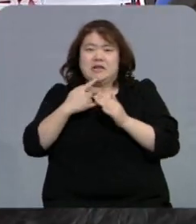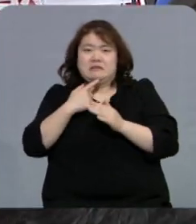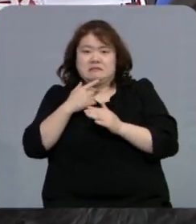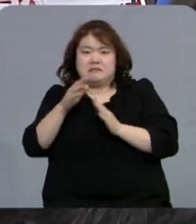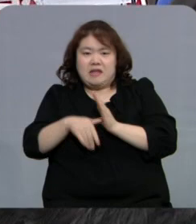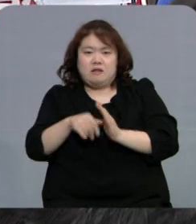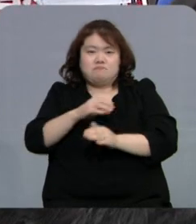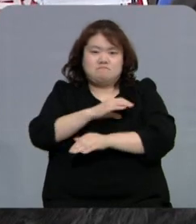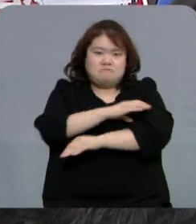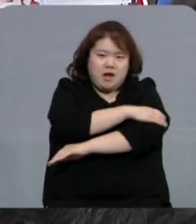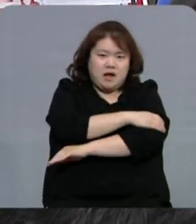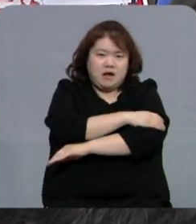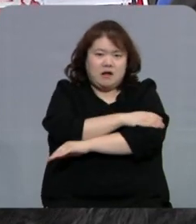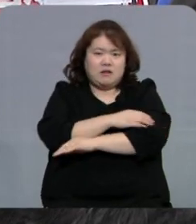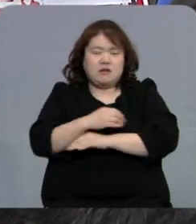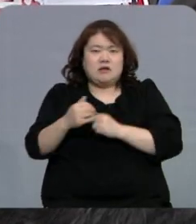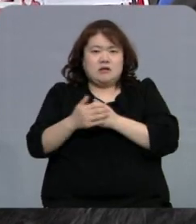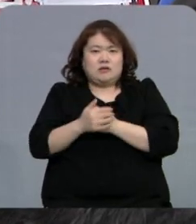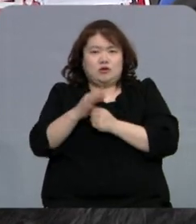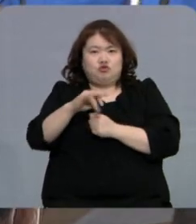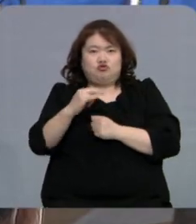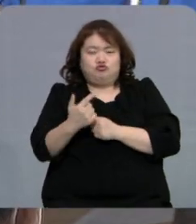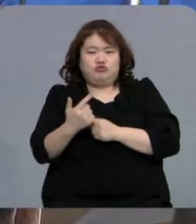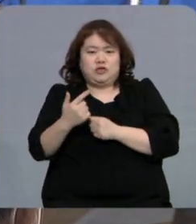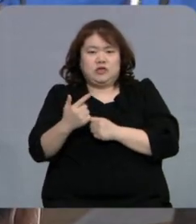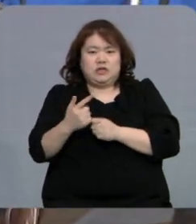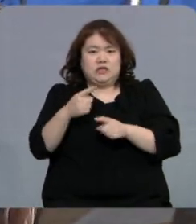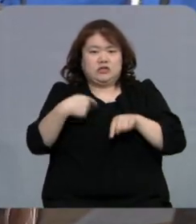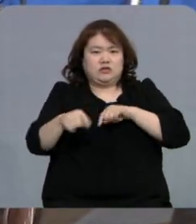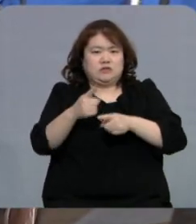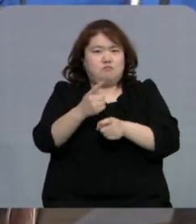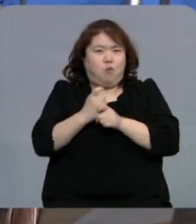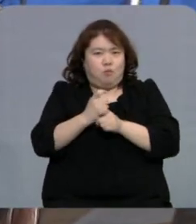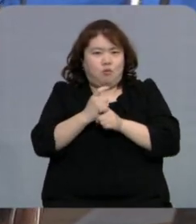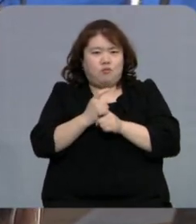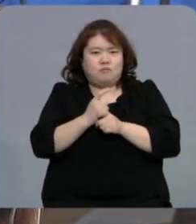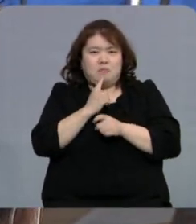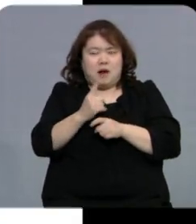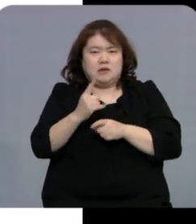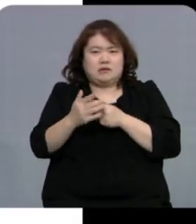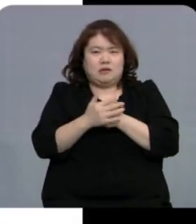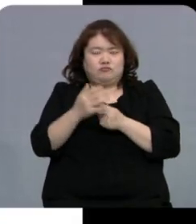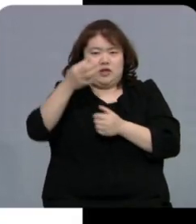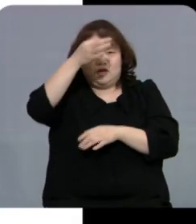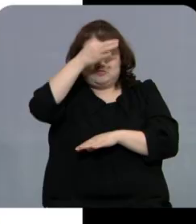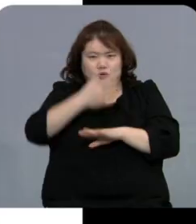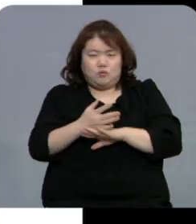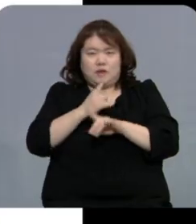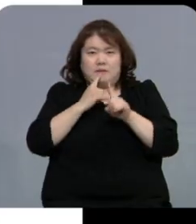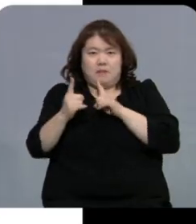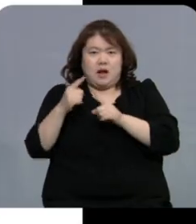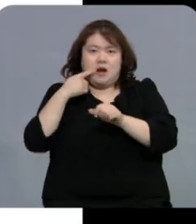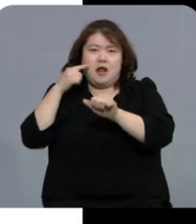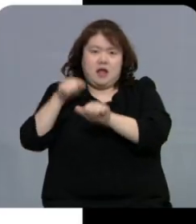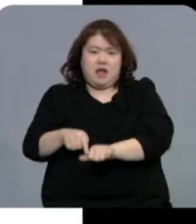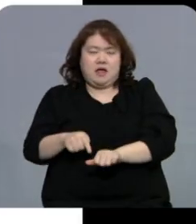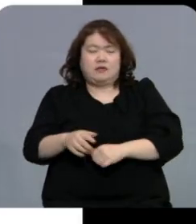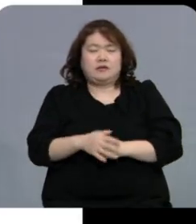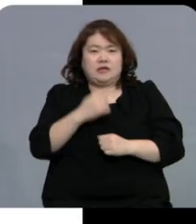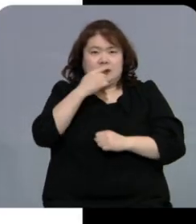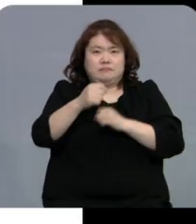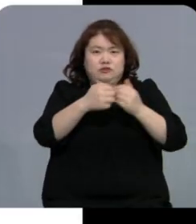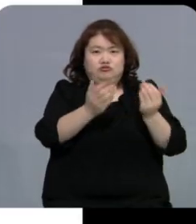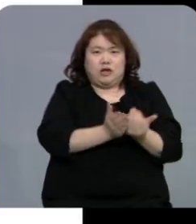후보가 노골적인 정치 보복 의사를 드러냈다며 국민 앞에 사죄하라고 촉구했습니다.